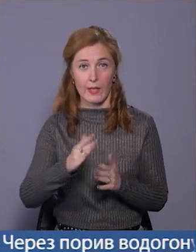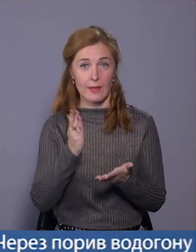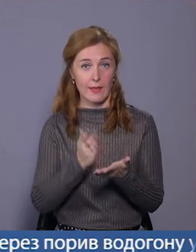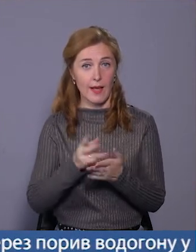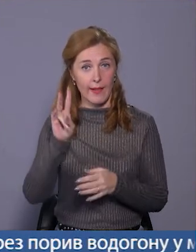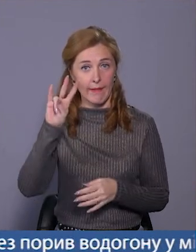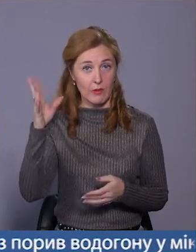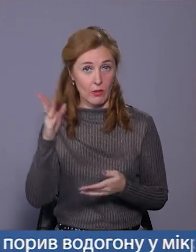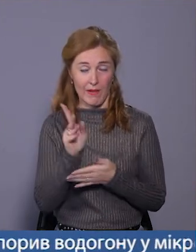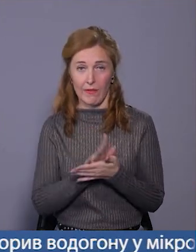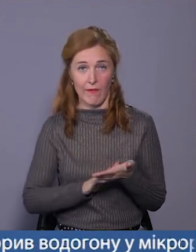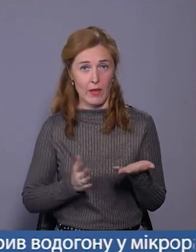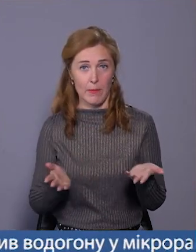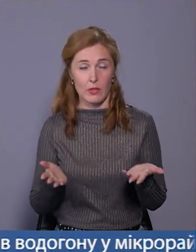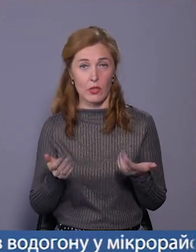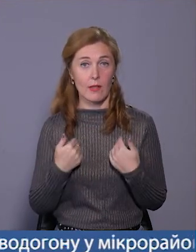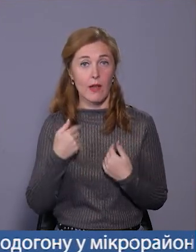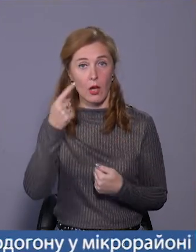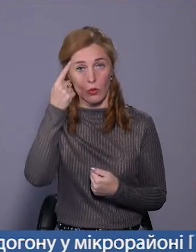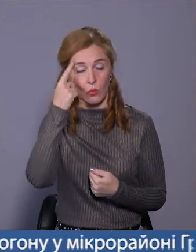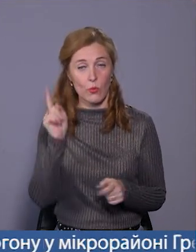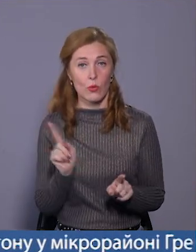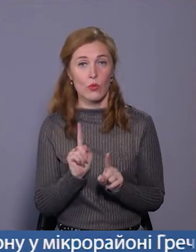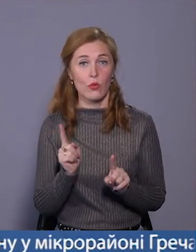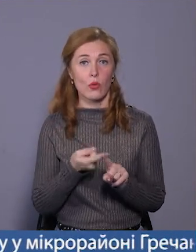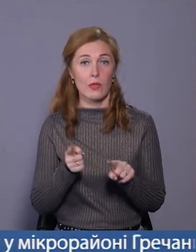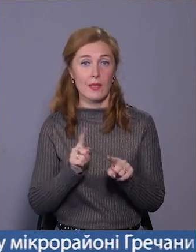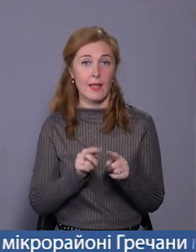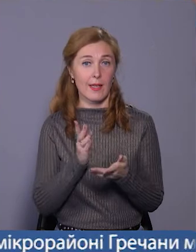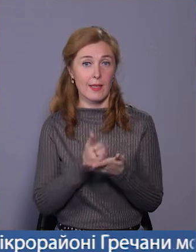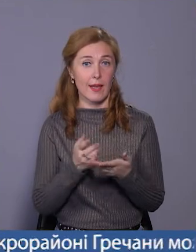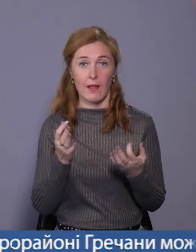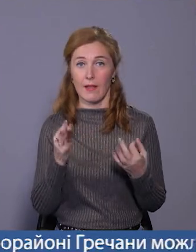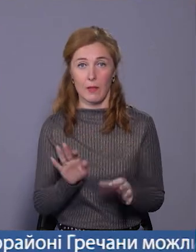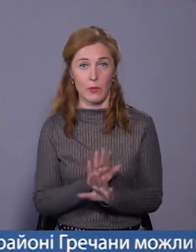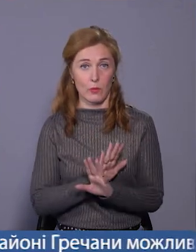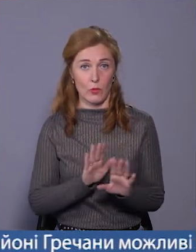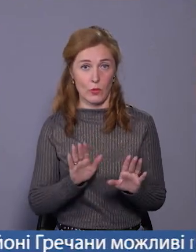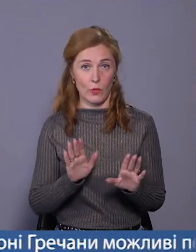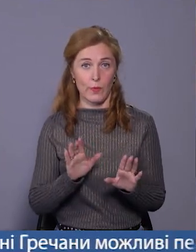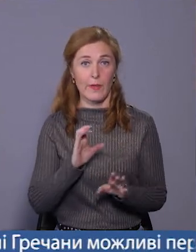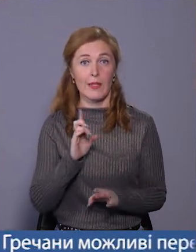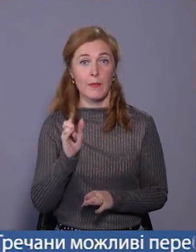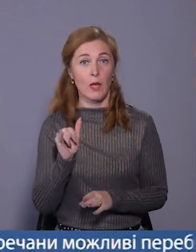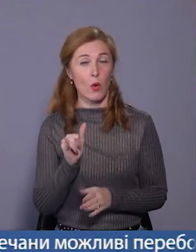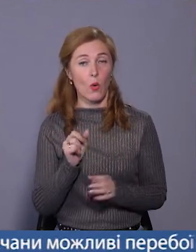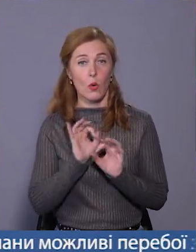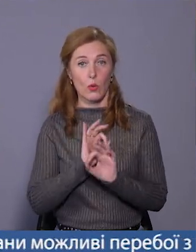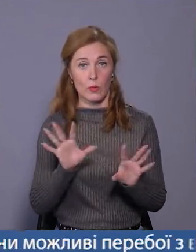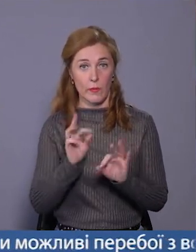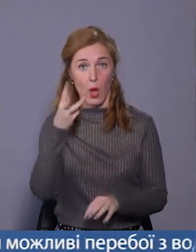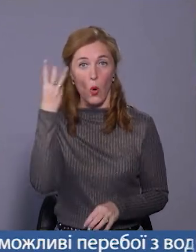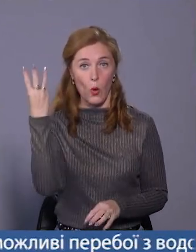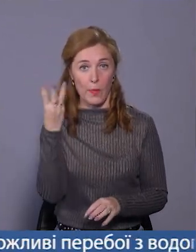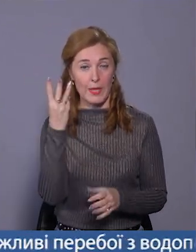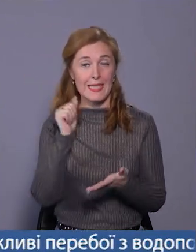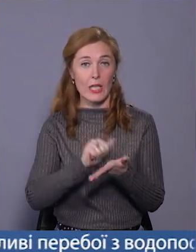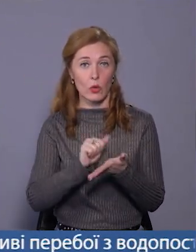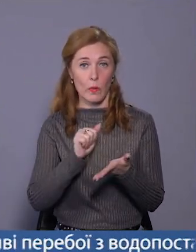то вибачте, я думаю, що це теж є неприпустимим. У прес-службі СБУ розповіли, у Хмельницькому